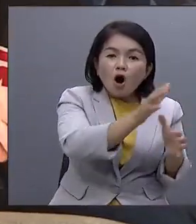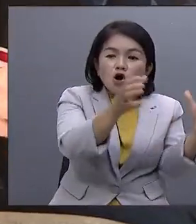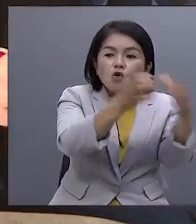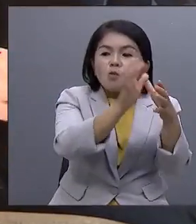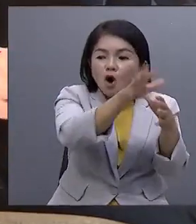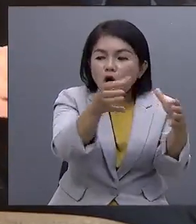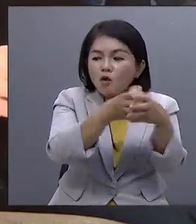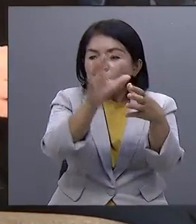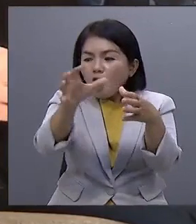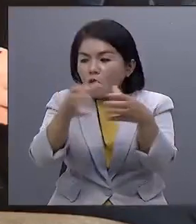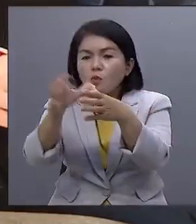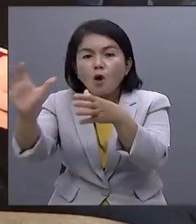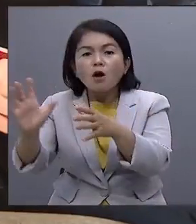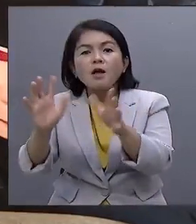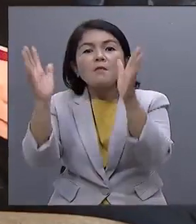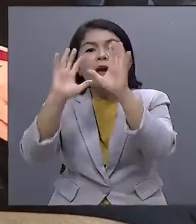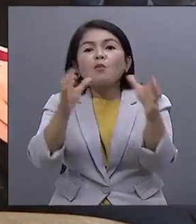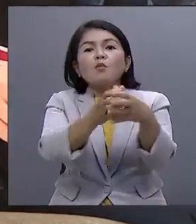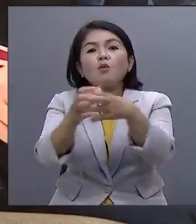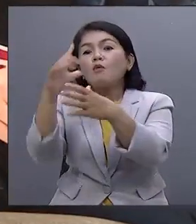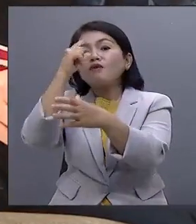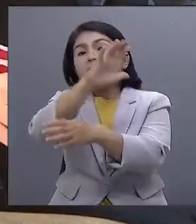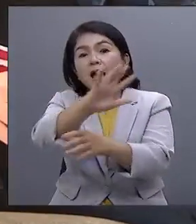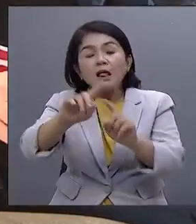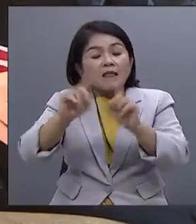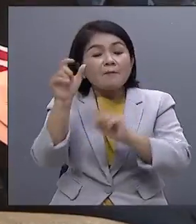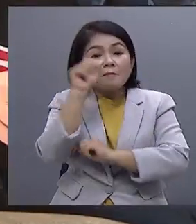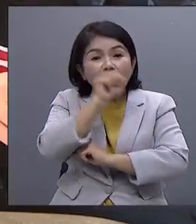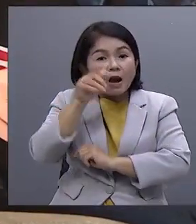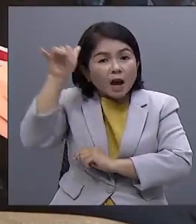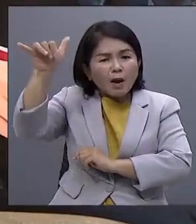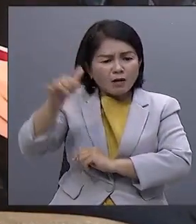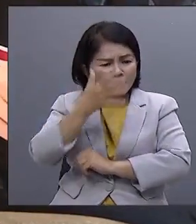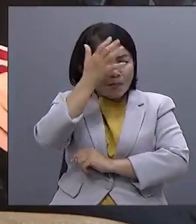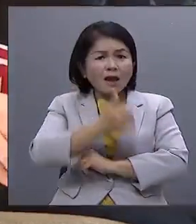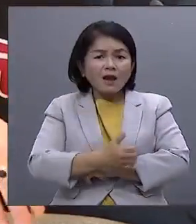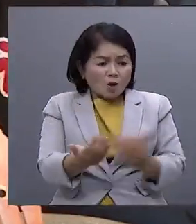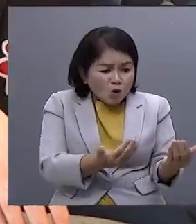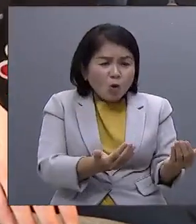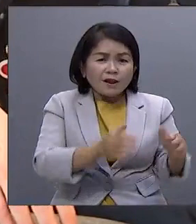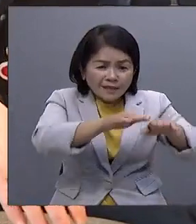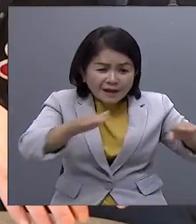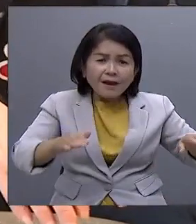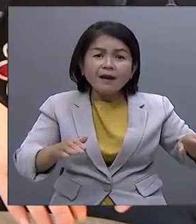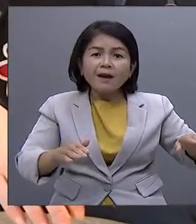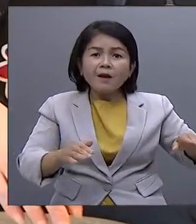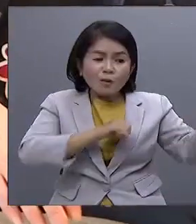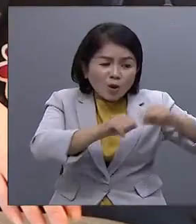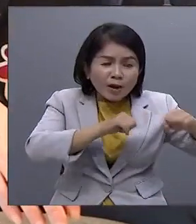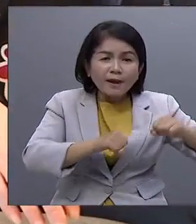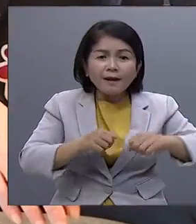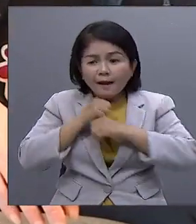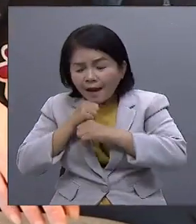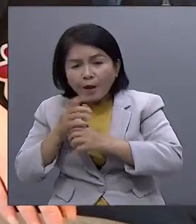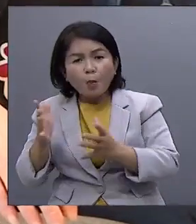งเนี้ยซานดาน่าก็จะมีแฟนเฉพาะเนี่ยแต่สำหรับคาราบาวเขามาดูบอกเฮ้ยทำไมมีลูกเด็กเล็กแดงมีผู้ใหญ่มีอะไรบอกทำไม